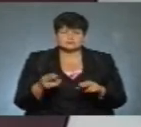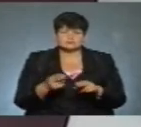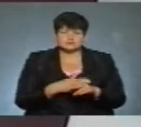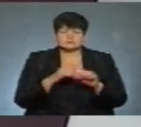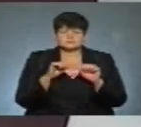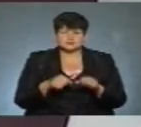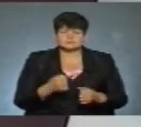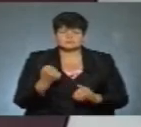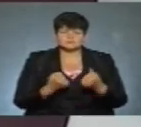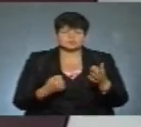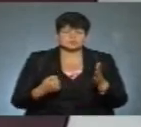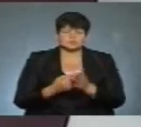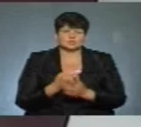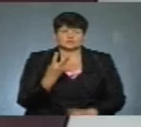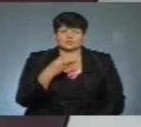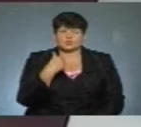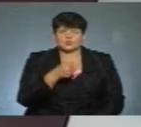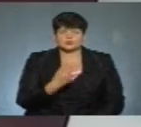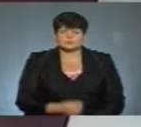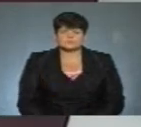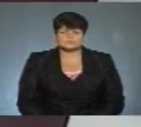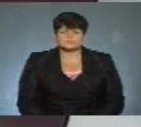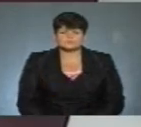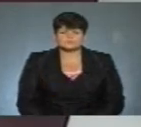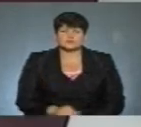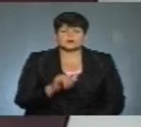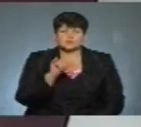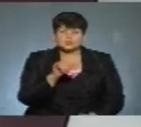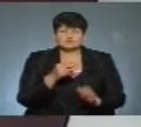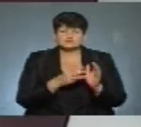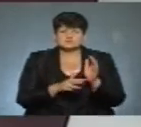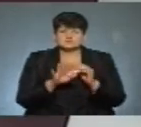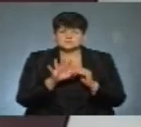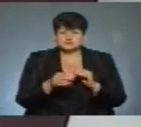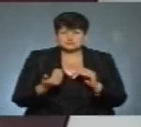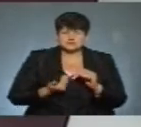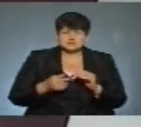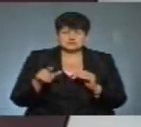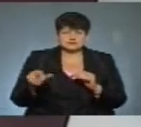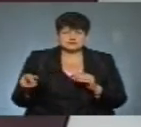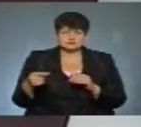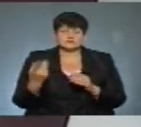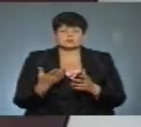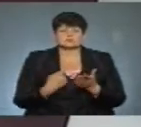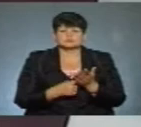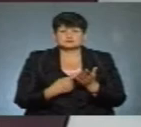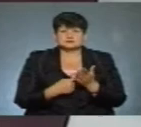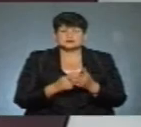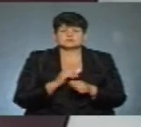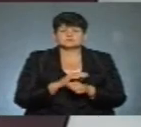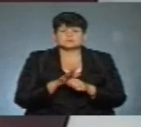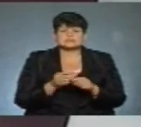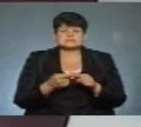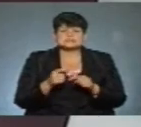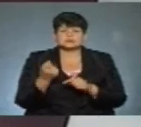водійських прав до 3 років. У 85 жителів Тернопільщини за добу підтвердили COVID-19. Це